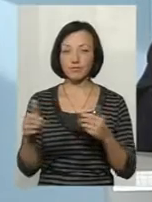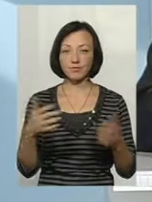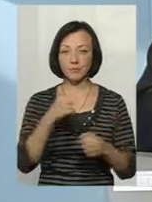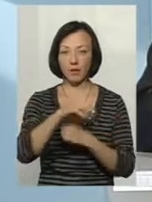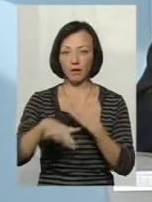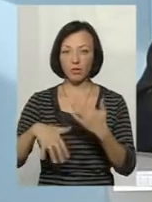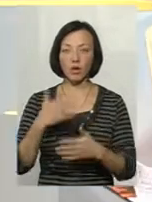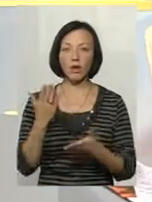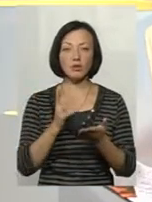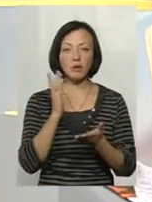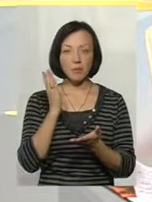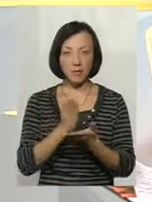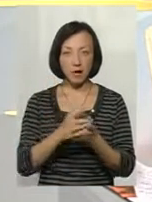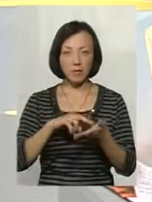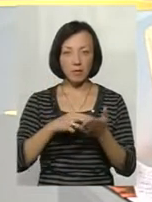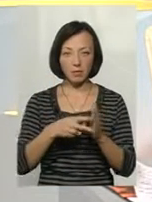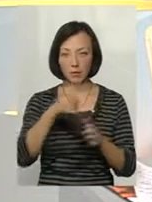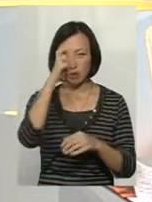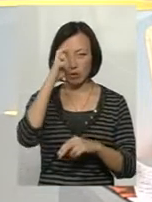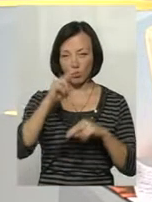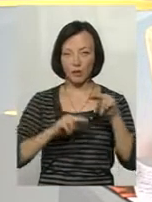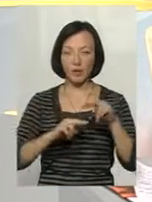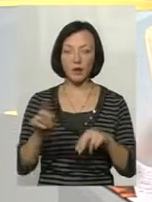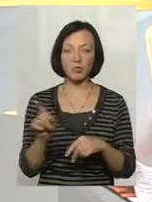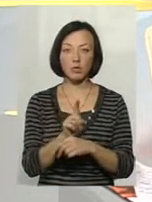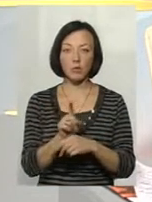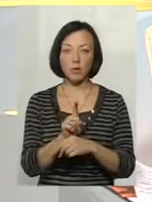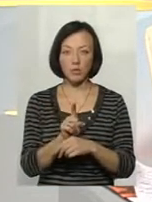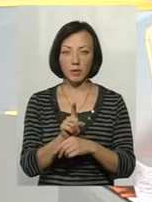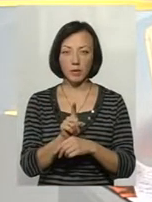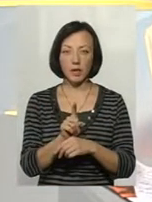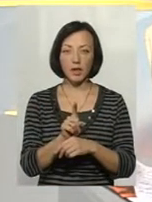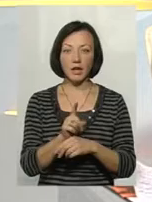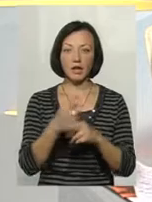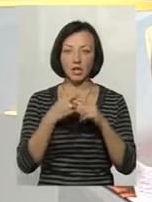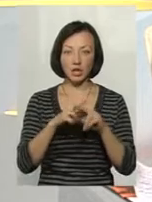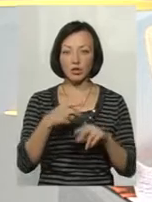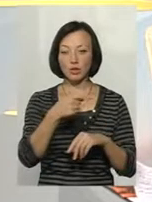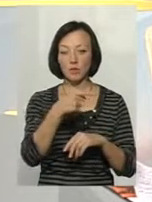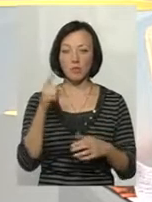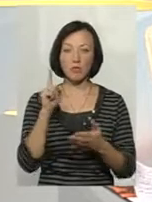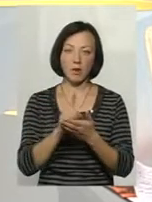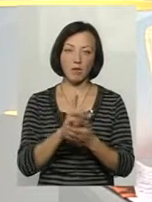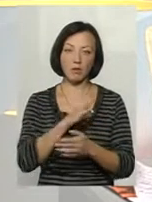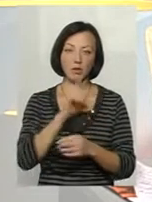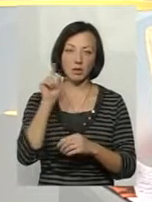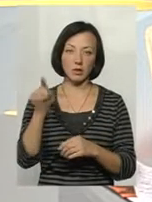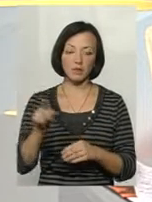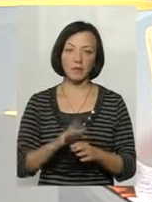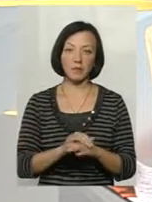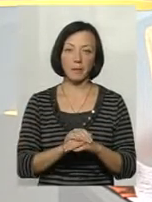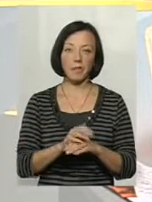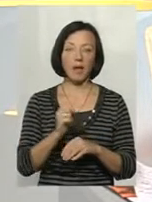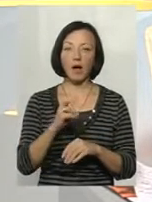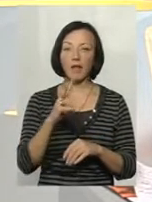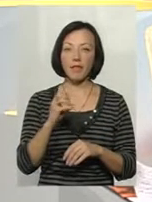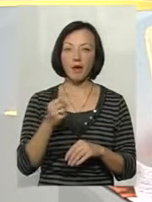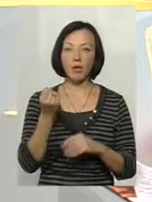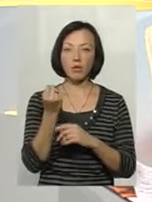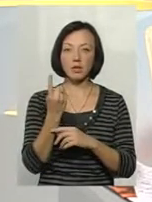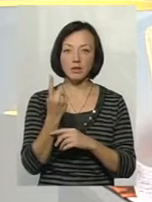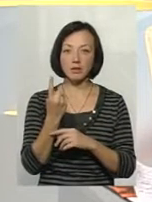Тобто, якщо має передбачений державними будівельними нормами технічний поверх, значить він там має бути? Він має бути технічний поверх, а не